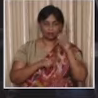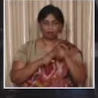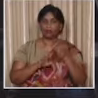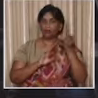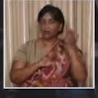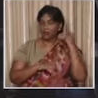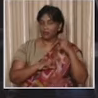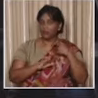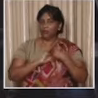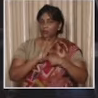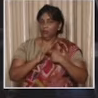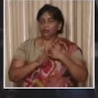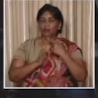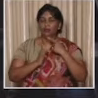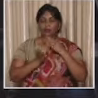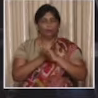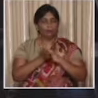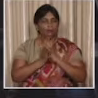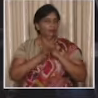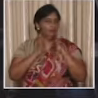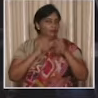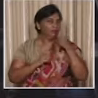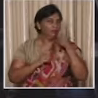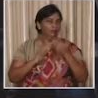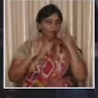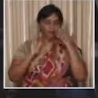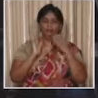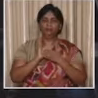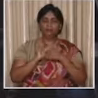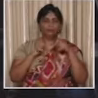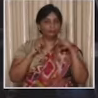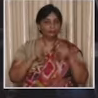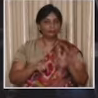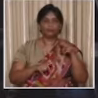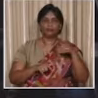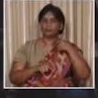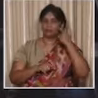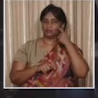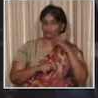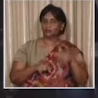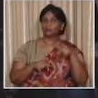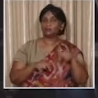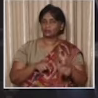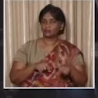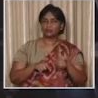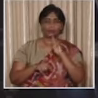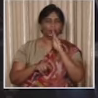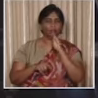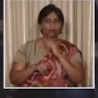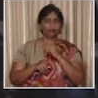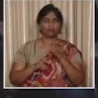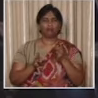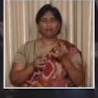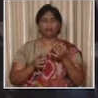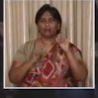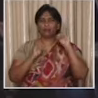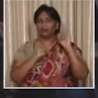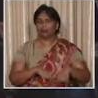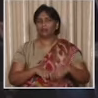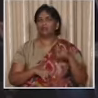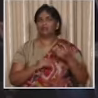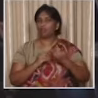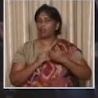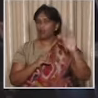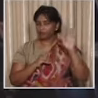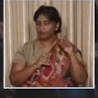එදා රටට ජාතික ආරක්ෂාවට ඉතා වැදගත්සේ සැලකුවා. අද ඔවුන්ව නොසලකා අද ඔවුන්ව නිකන් සූපින් තත්ත්වයට පත් කරලා